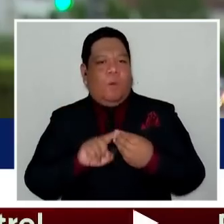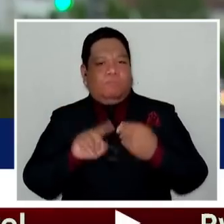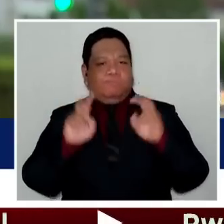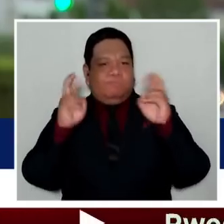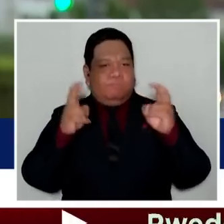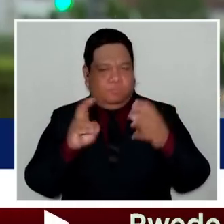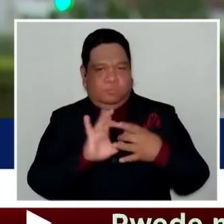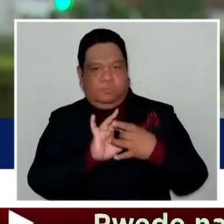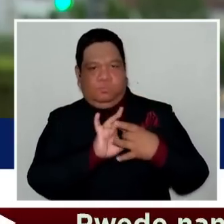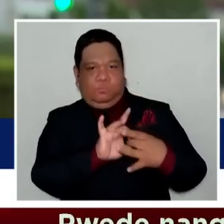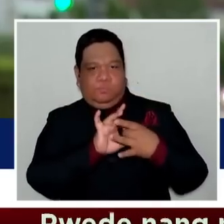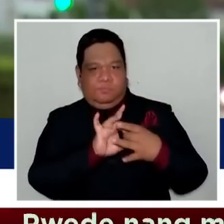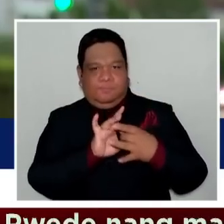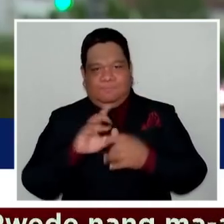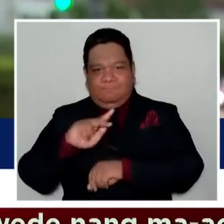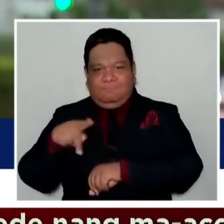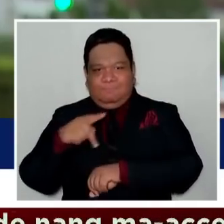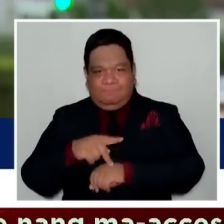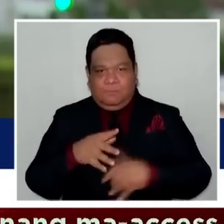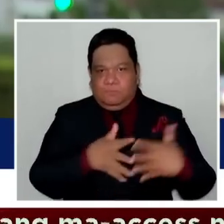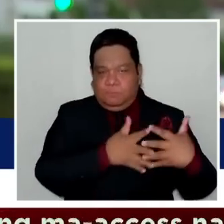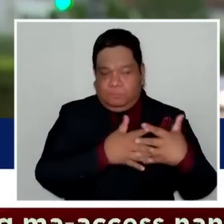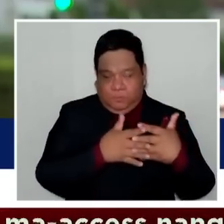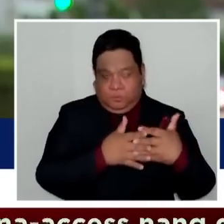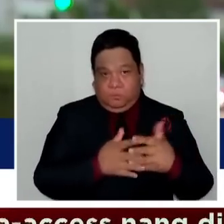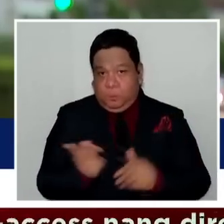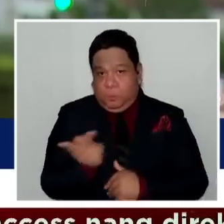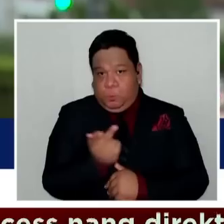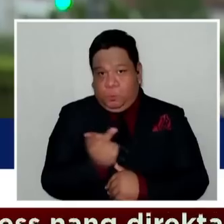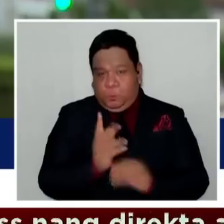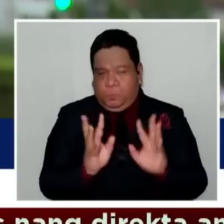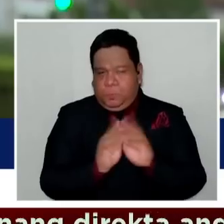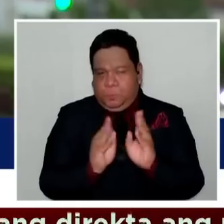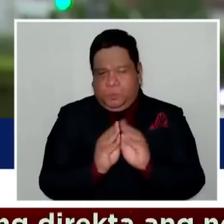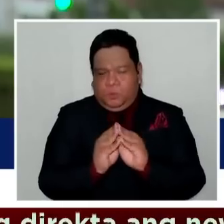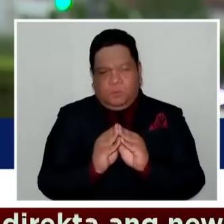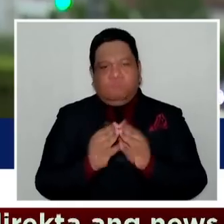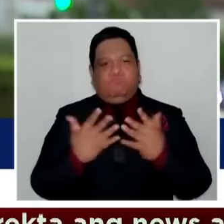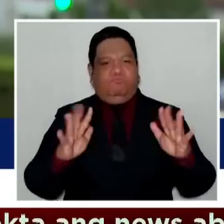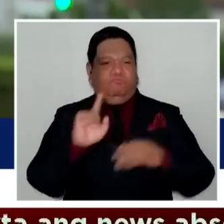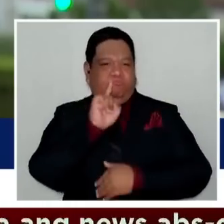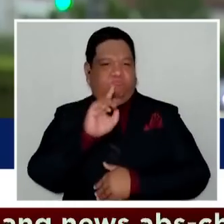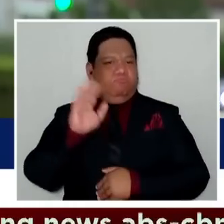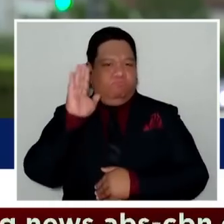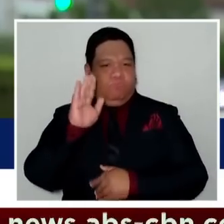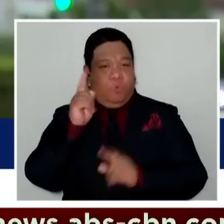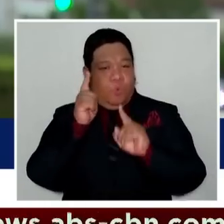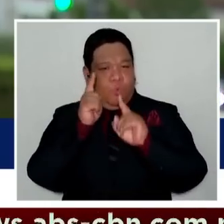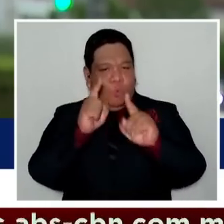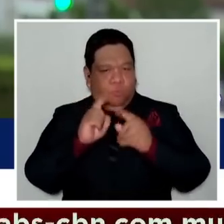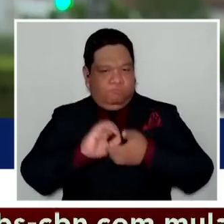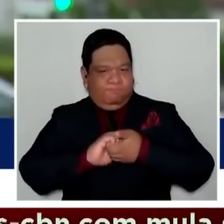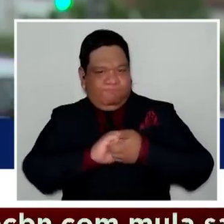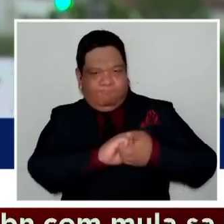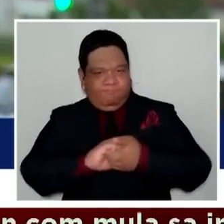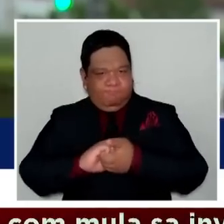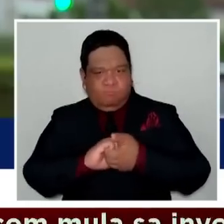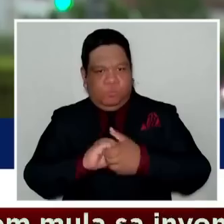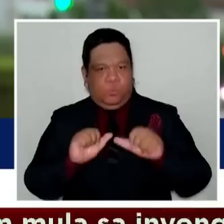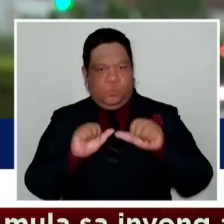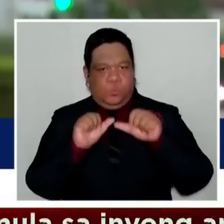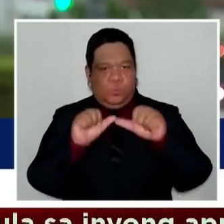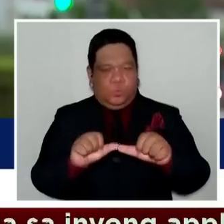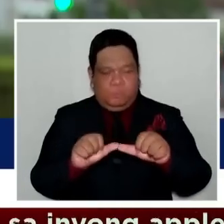kanilang pagpupulong ay nangako ang dalawang leader na isusulong ang mas malalim na ugnayan ng dalawang bansa. Ito'y sa gitna pa rin ng